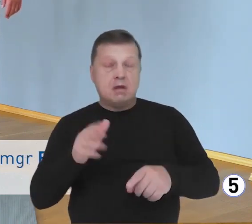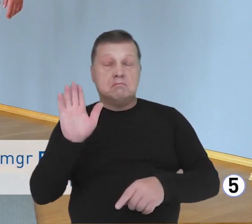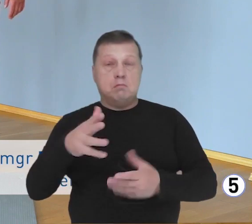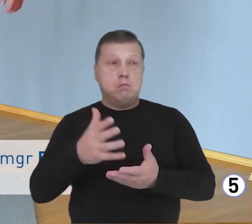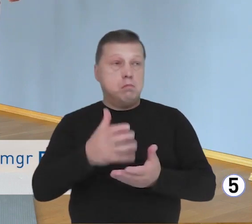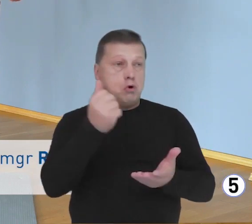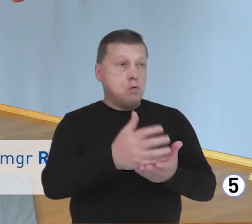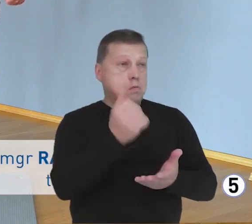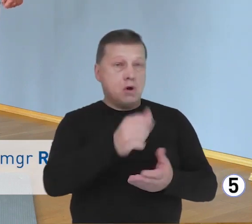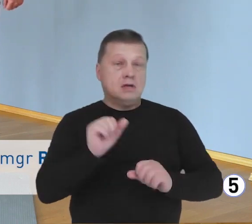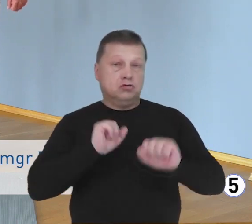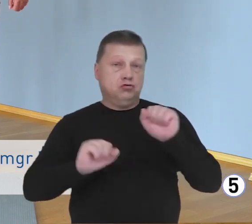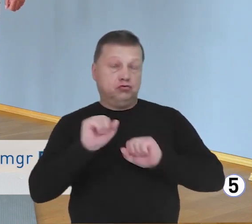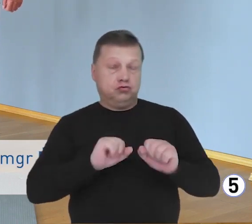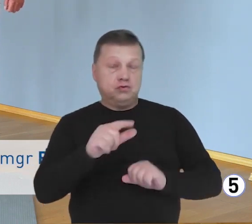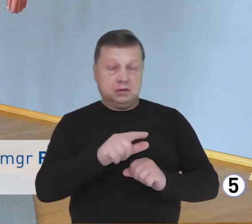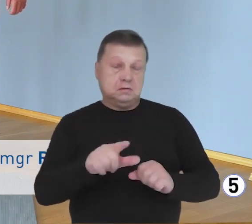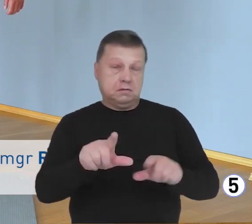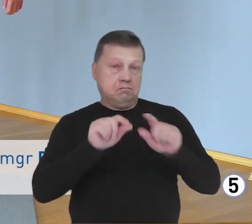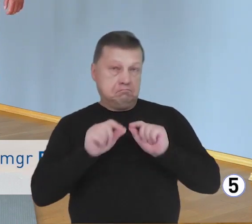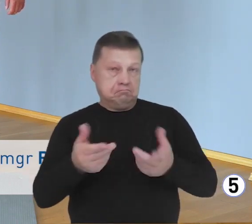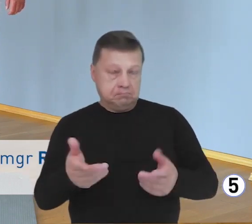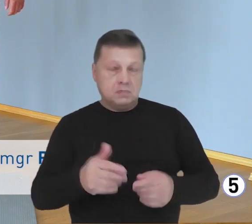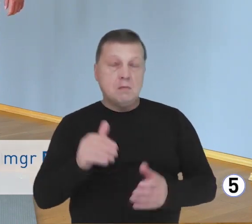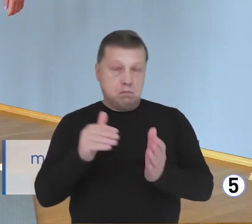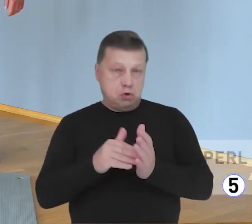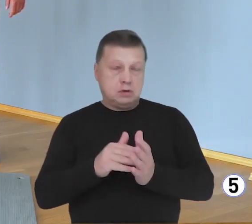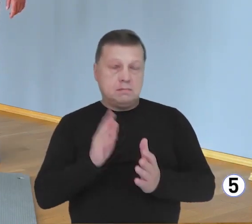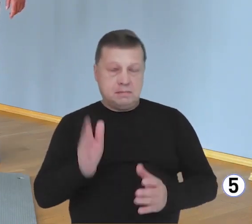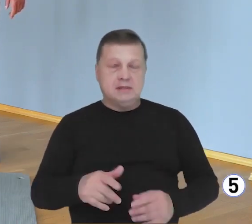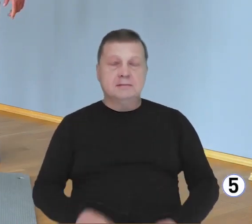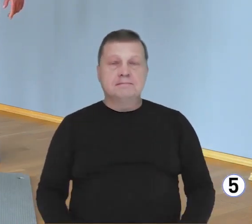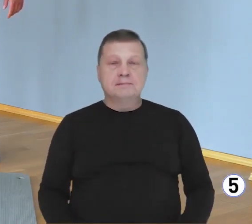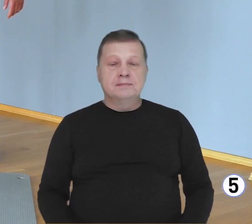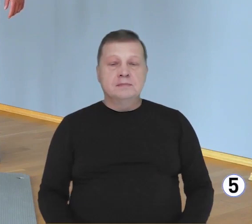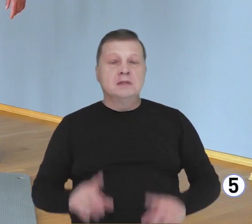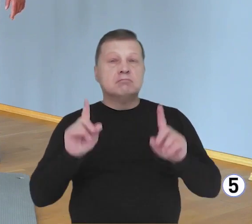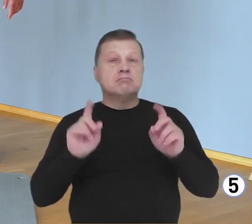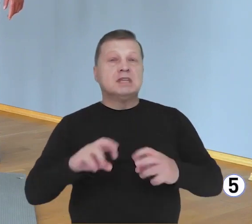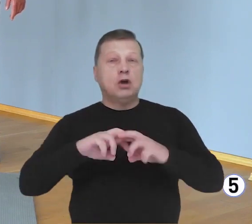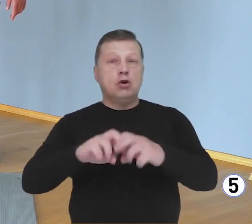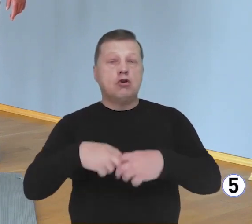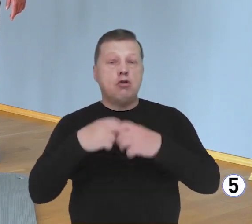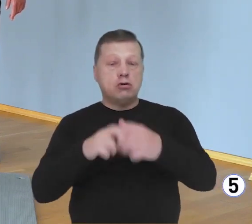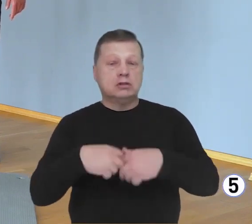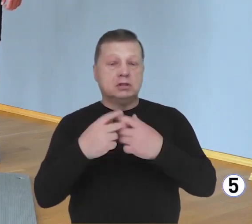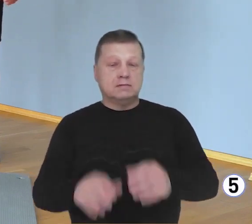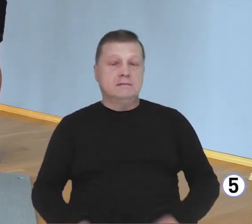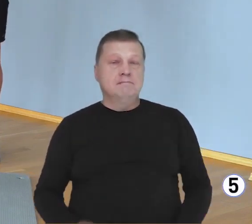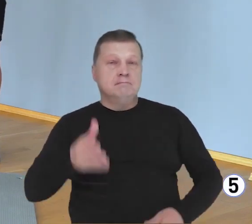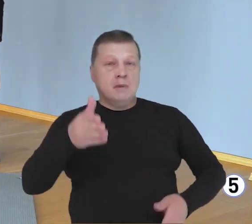przygotować butelki do ćwiczeń. Będą nam potrzebne do wykonywania ćwiczeń oporowych. Zaczynamy od